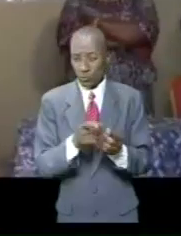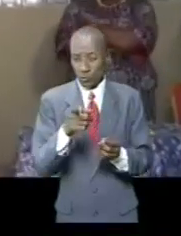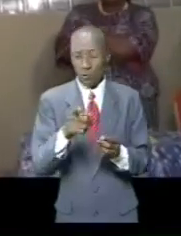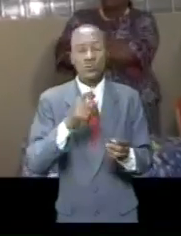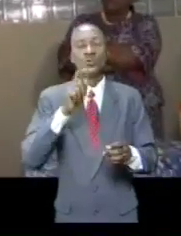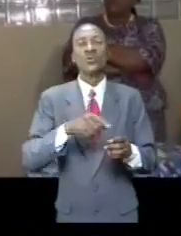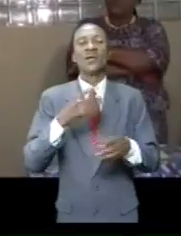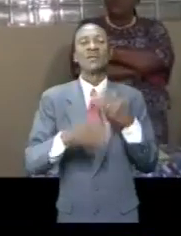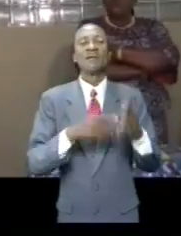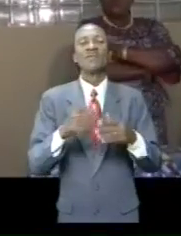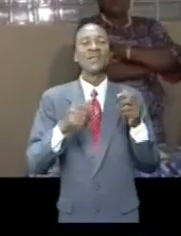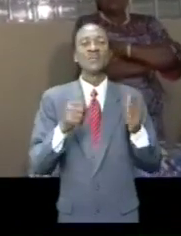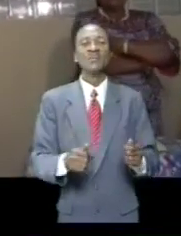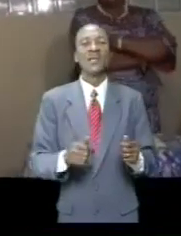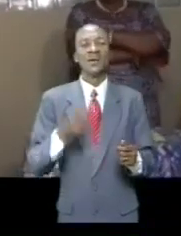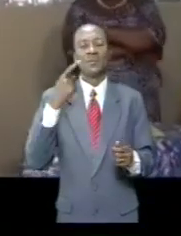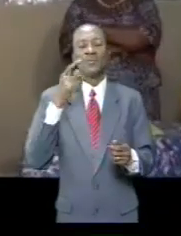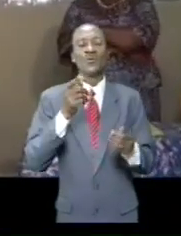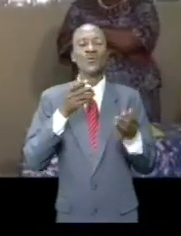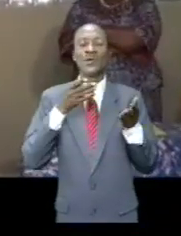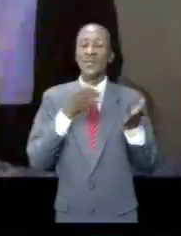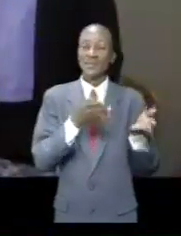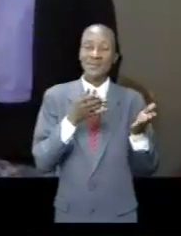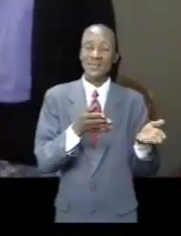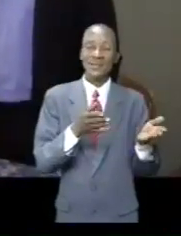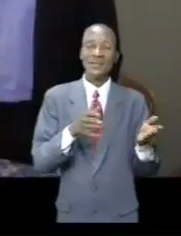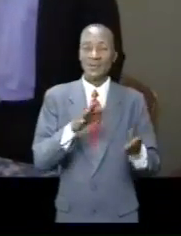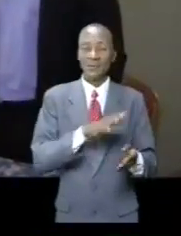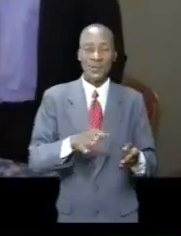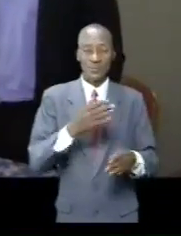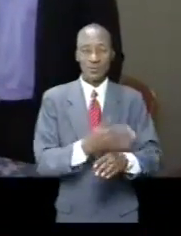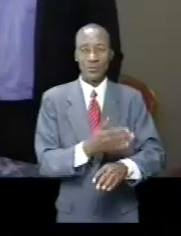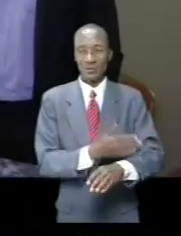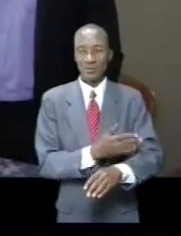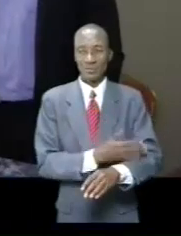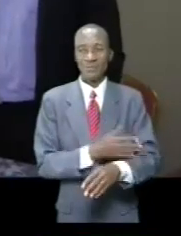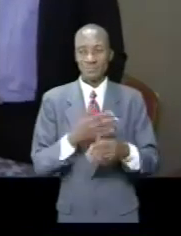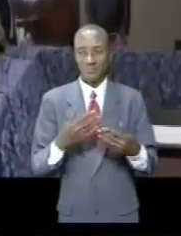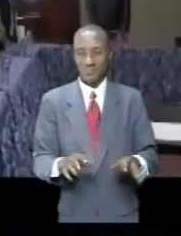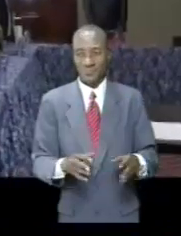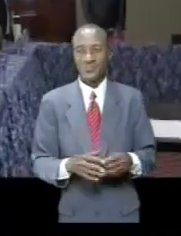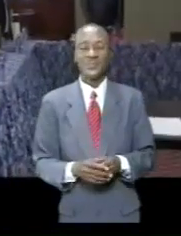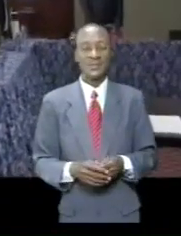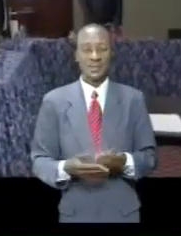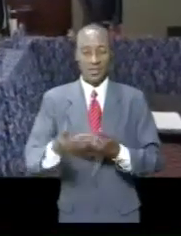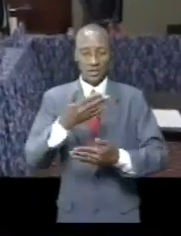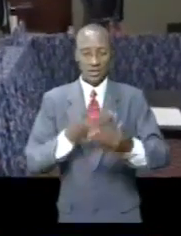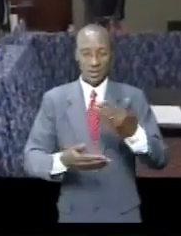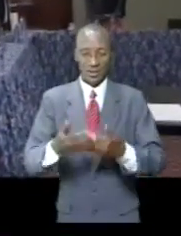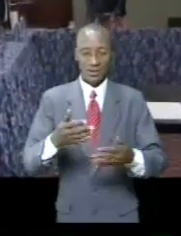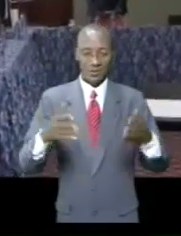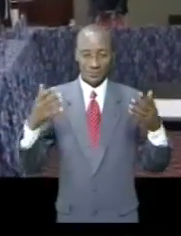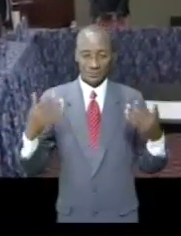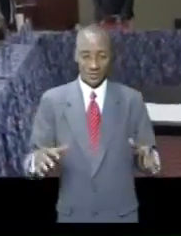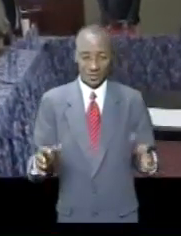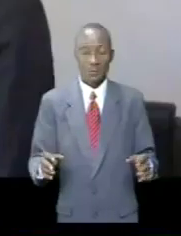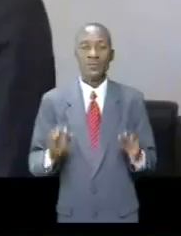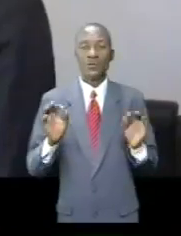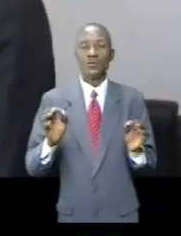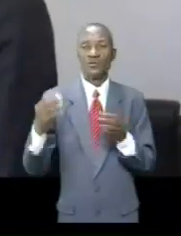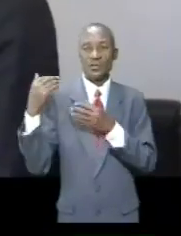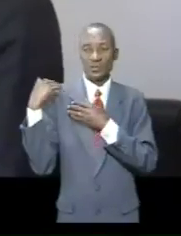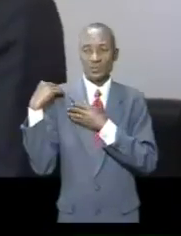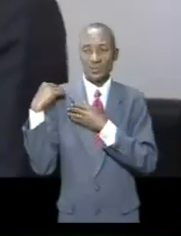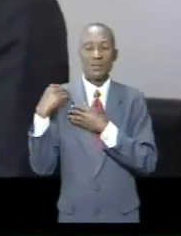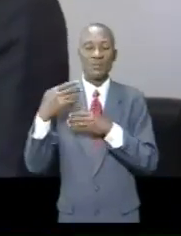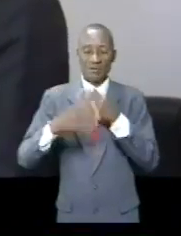progrès du processus en RDC. Immédiatement après la cérémonie des passations des pouvoirs, le nouveau coordonnateur s'est entretenu avec les agents et cadres